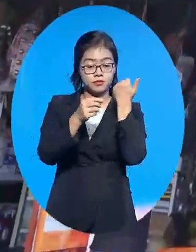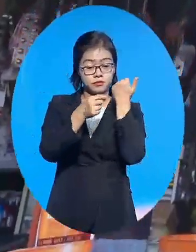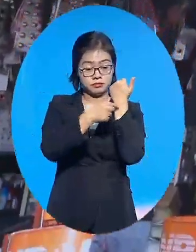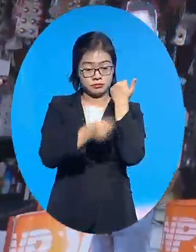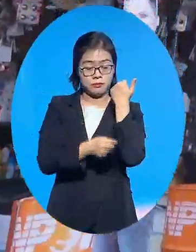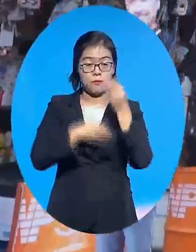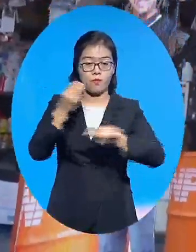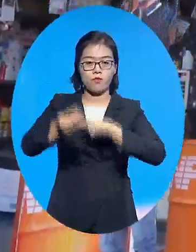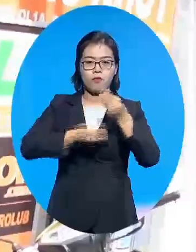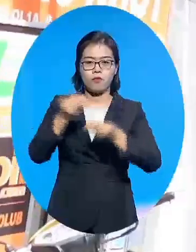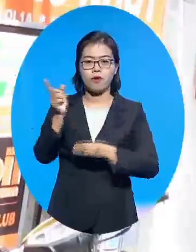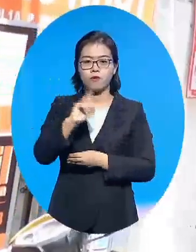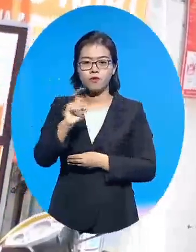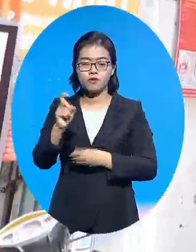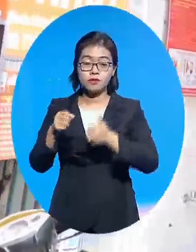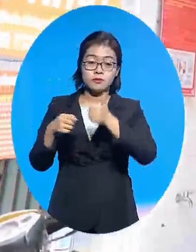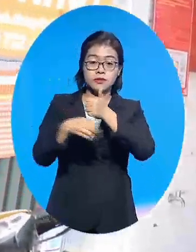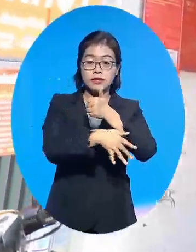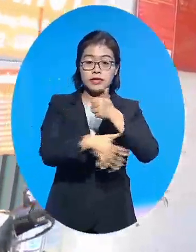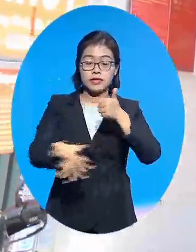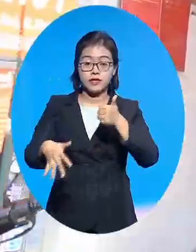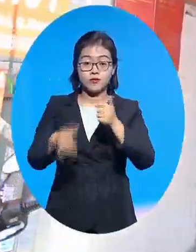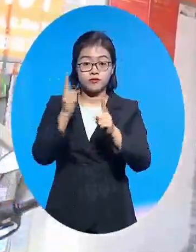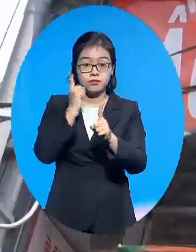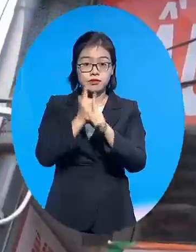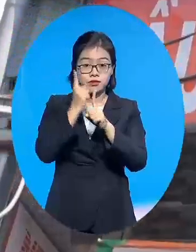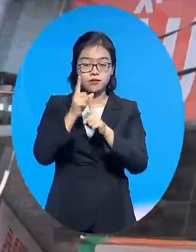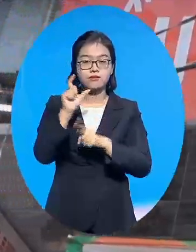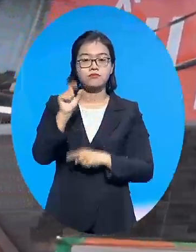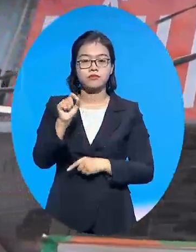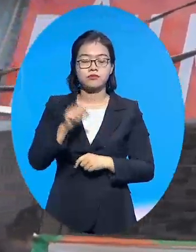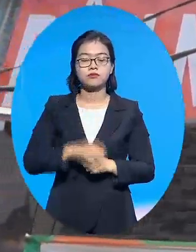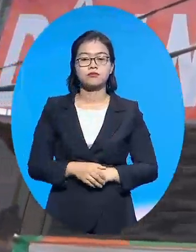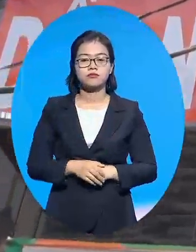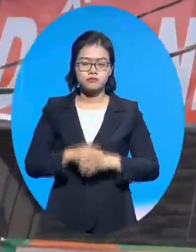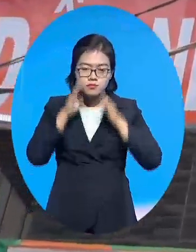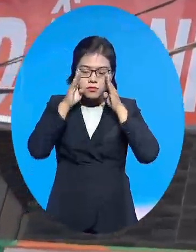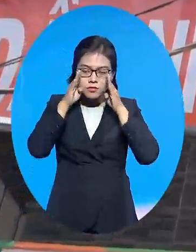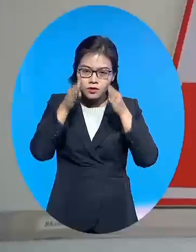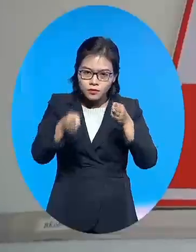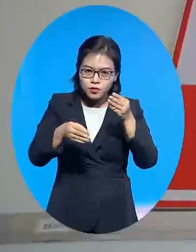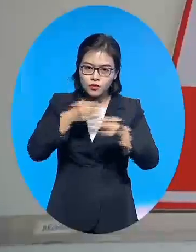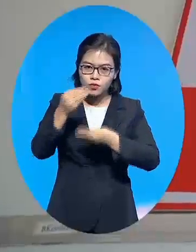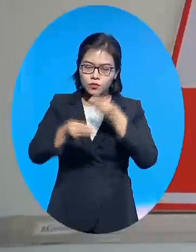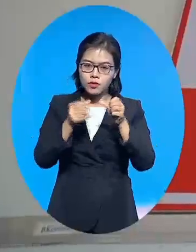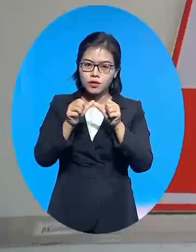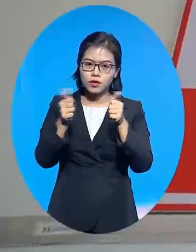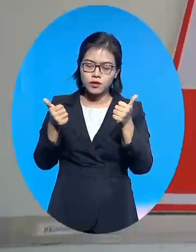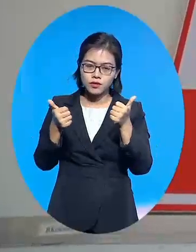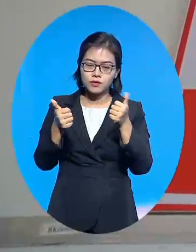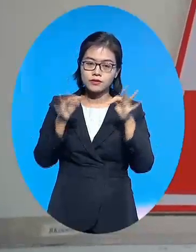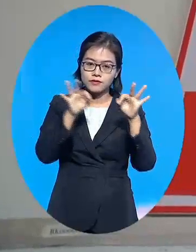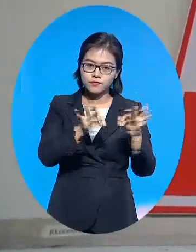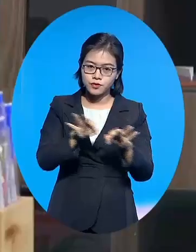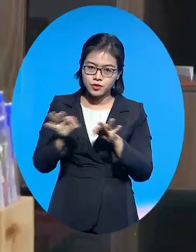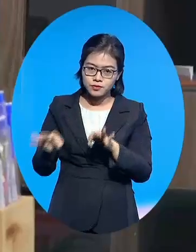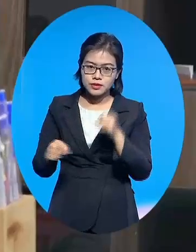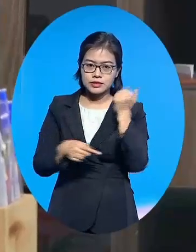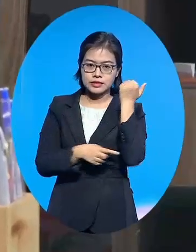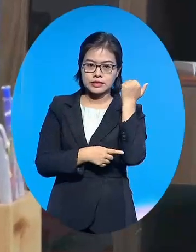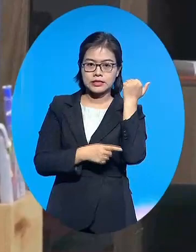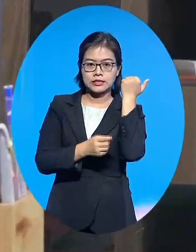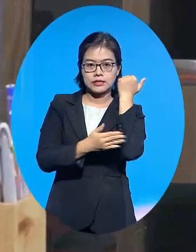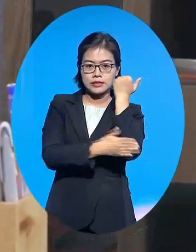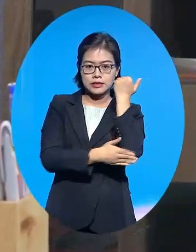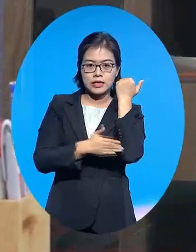lẻ và chuỗi hệ thống 10 cửa hàng chính thức trong đó đơn vị tập trung kinh doanh tại thành phố Hồ Chí Minh và khu vực Đông Nam Bộ với nhà máy